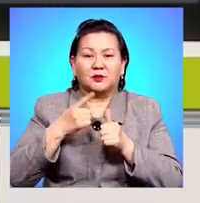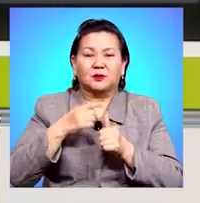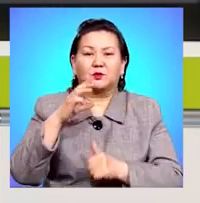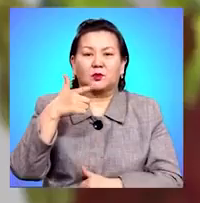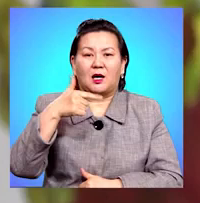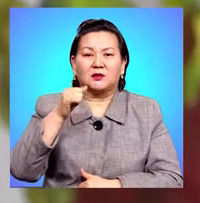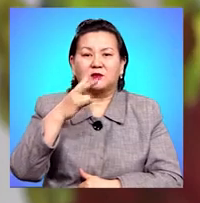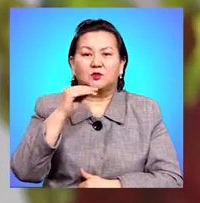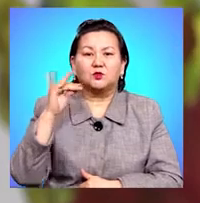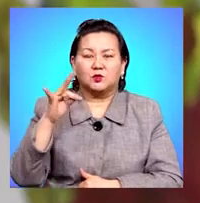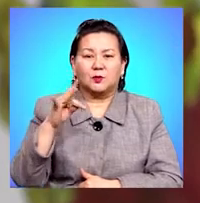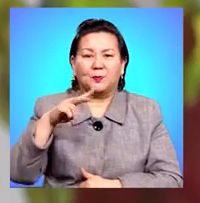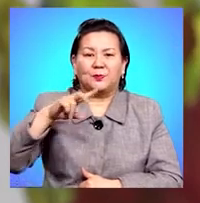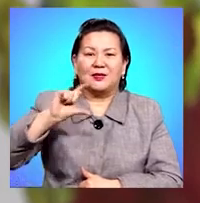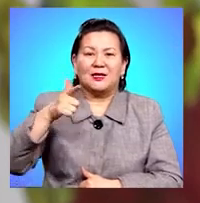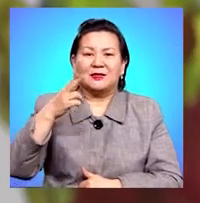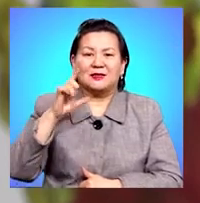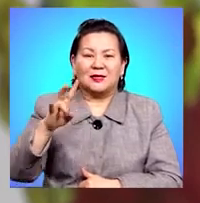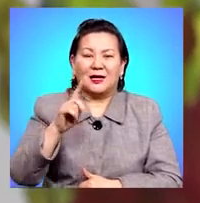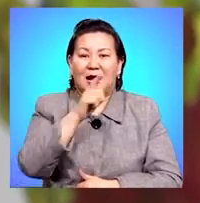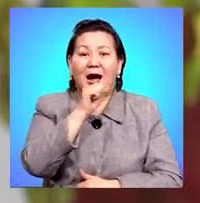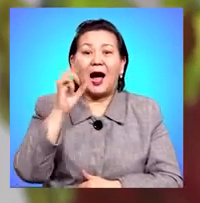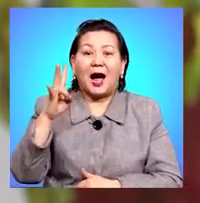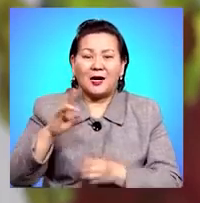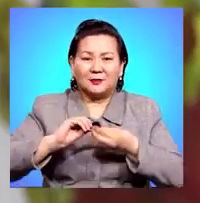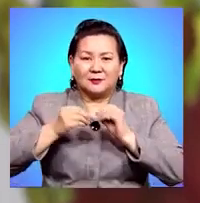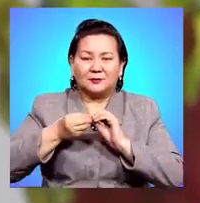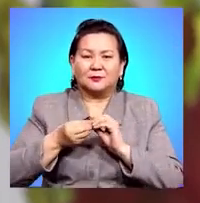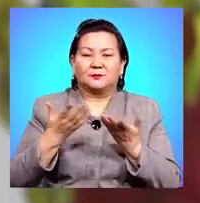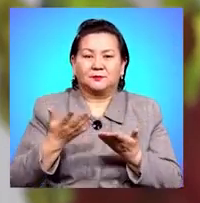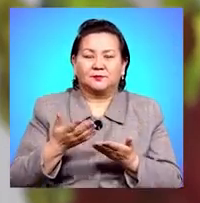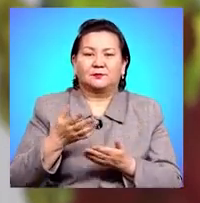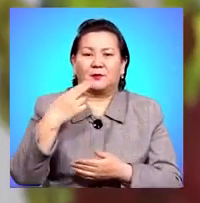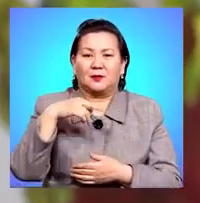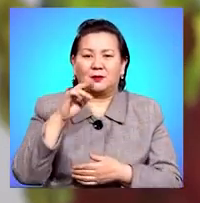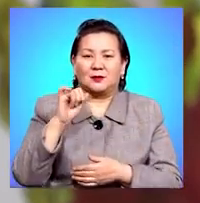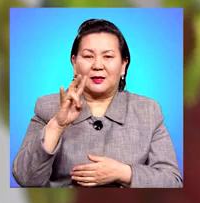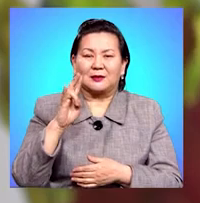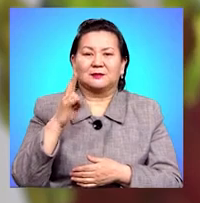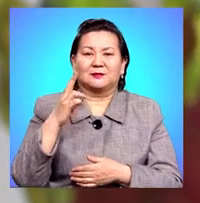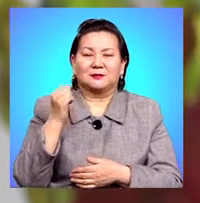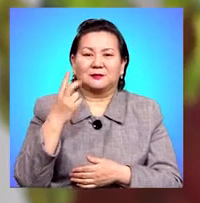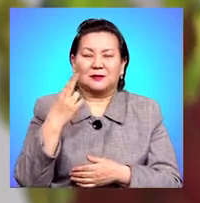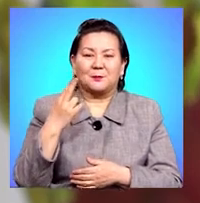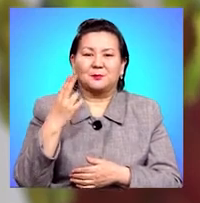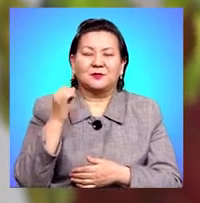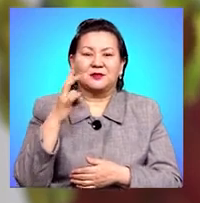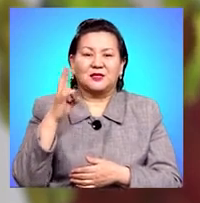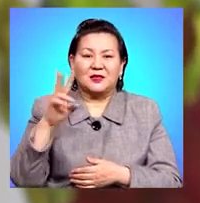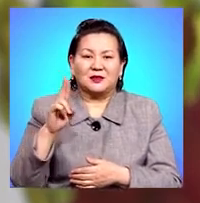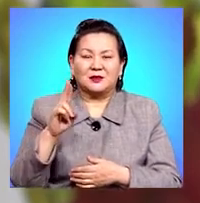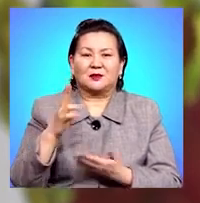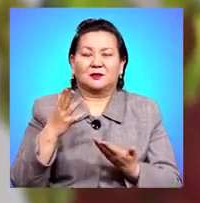бүтээл бол Лэгдэн хааны зарлигаар гунгаа одсэр, дархан лам сандан сэнг, Бэлэгт